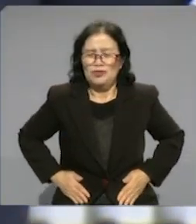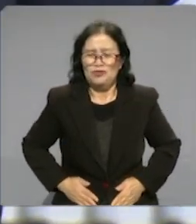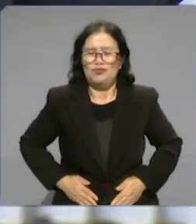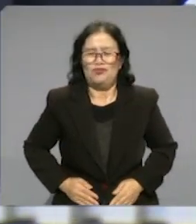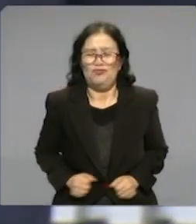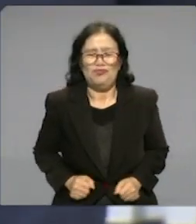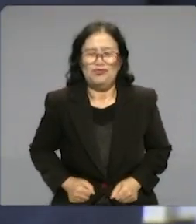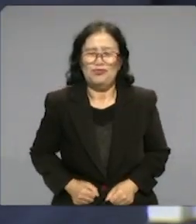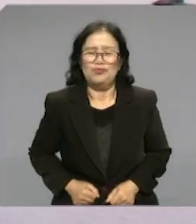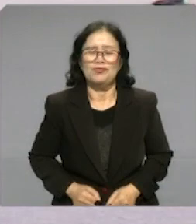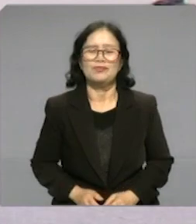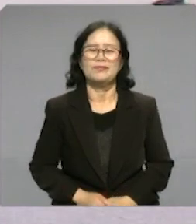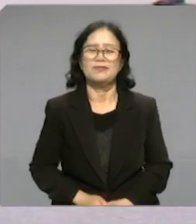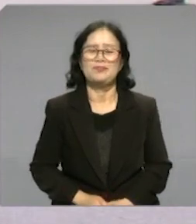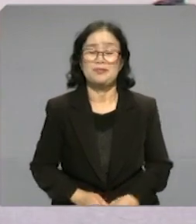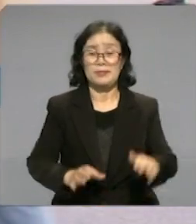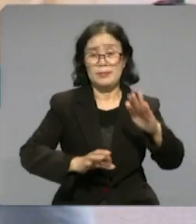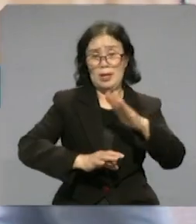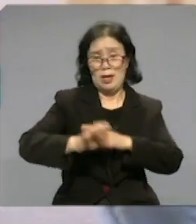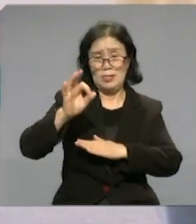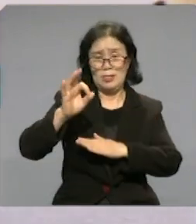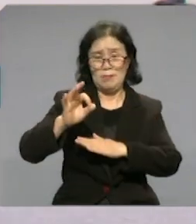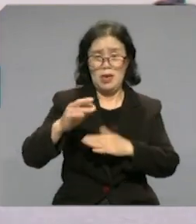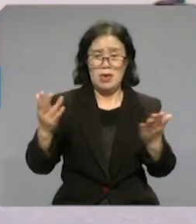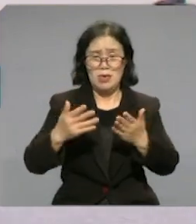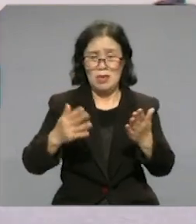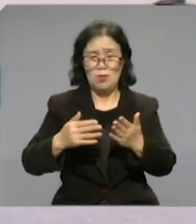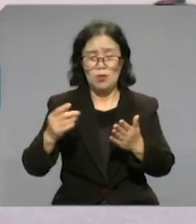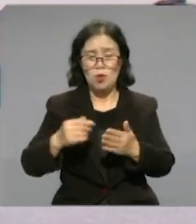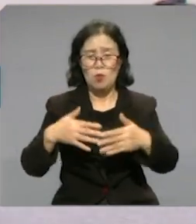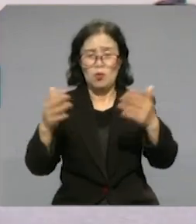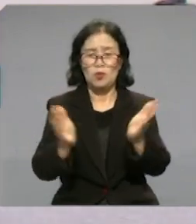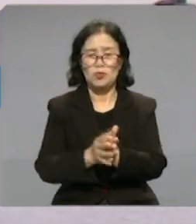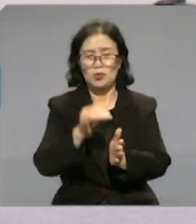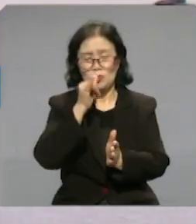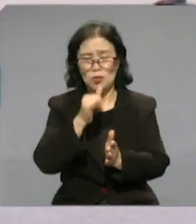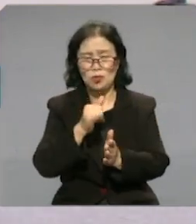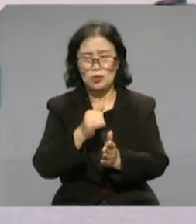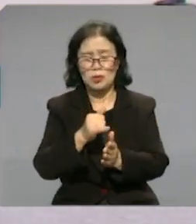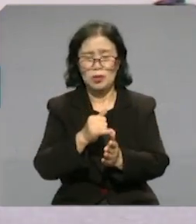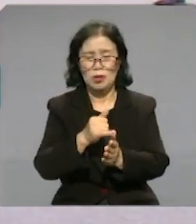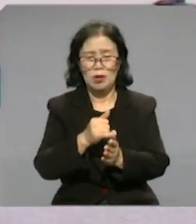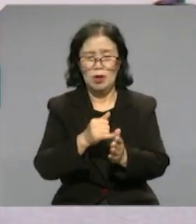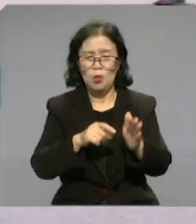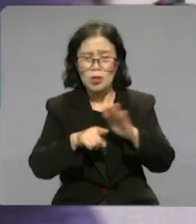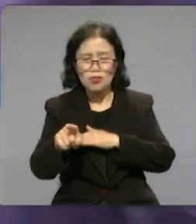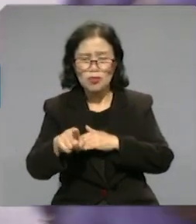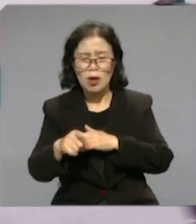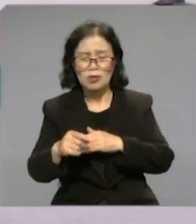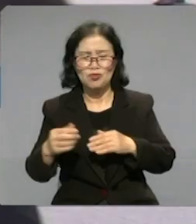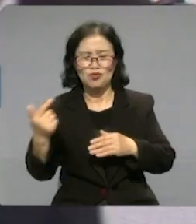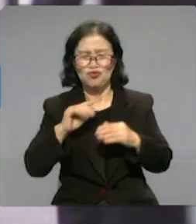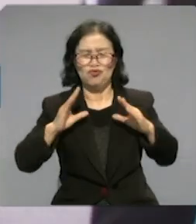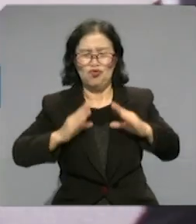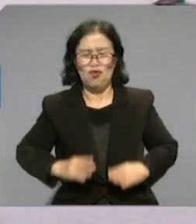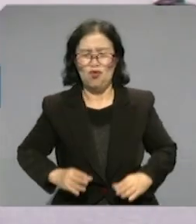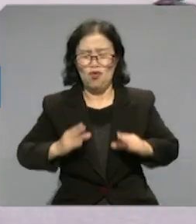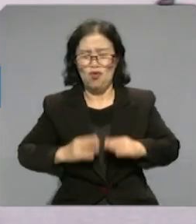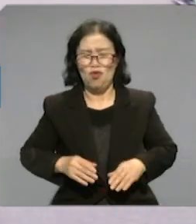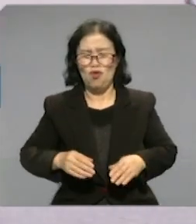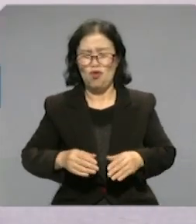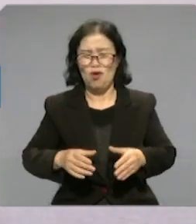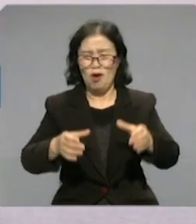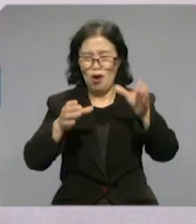넣었습니다. 아침에도 이렇게 볼일보러 나오고 오늘 또 모임도 입고 해서 나오는데 너무 추워서 이런 패딩을 입고 나오고 이